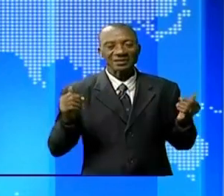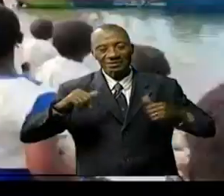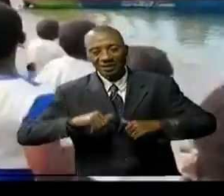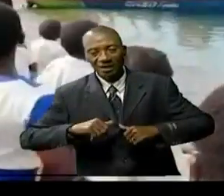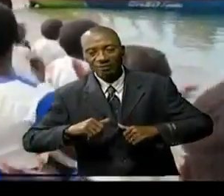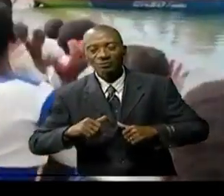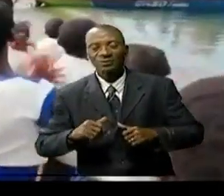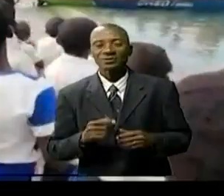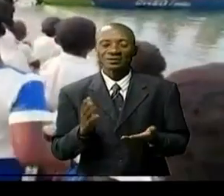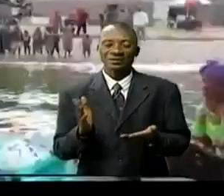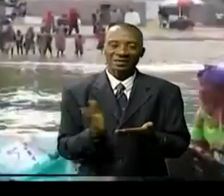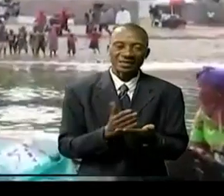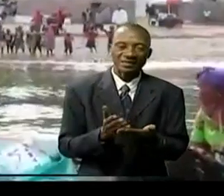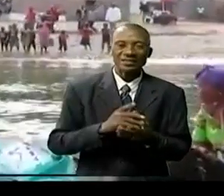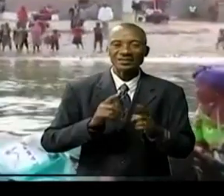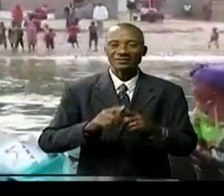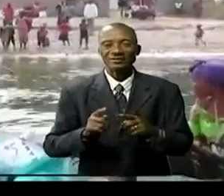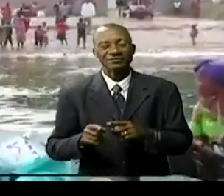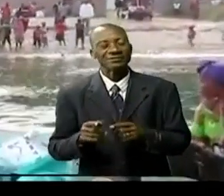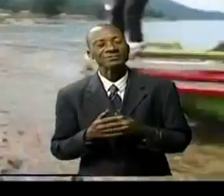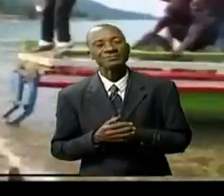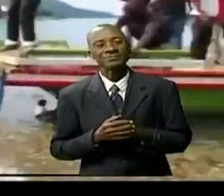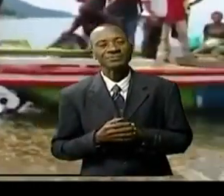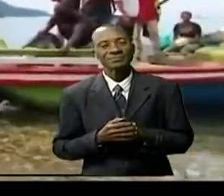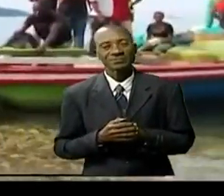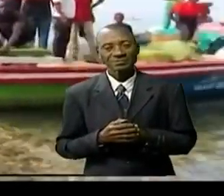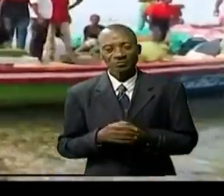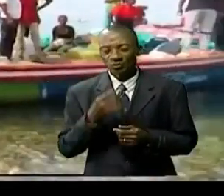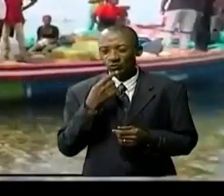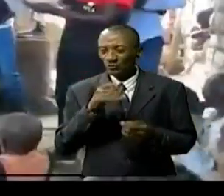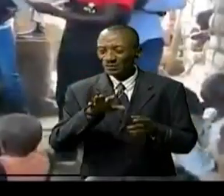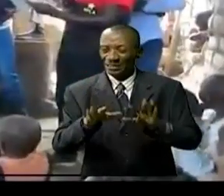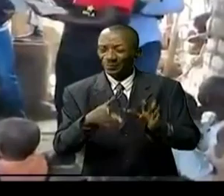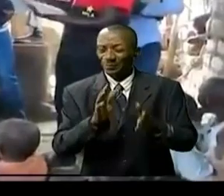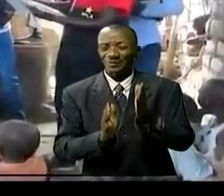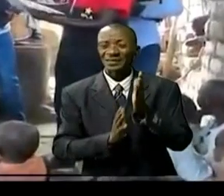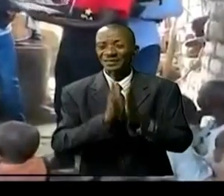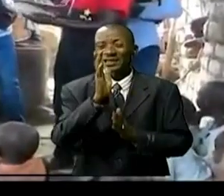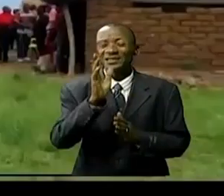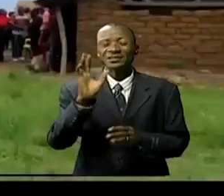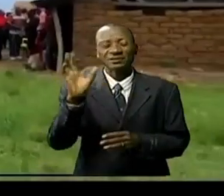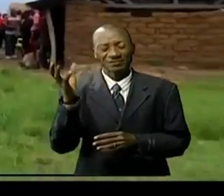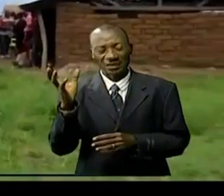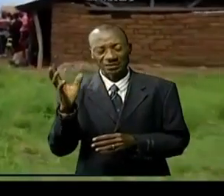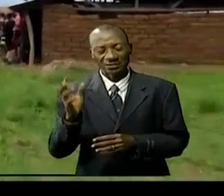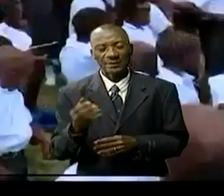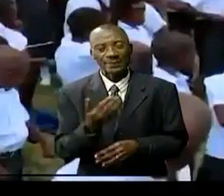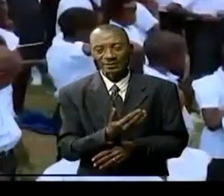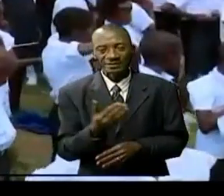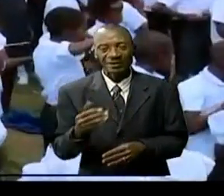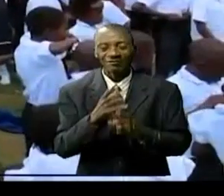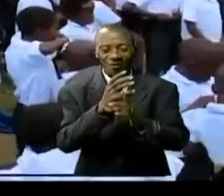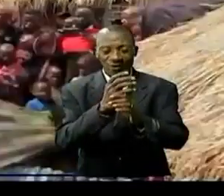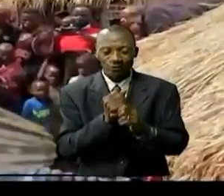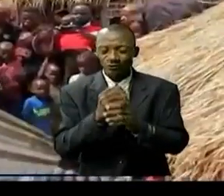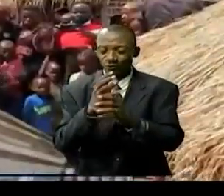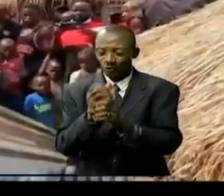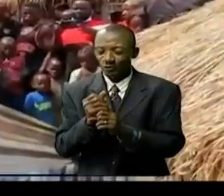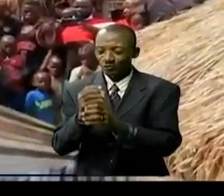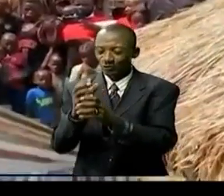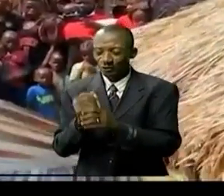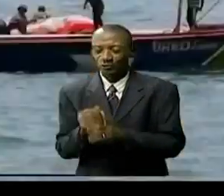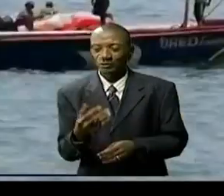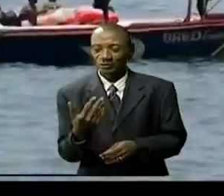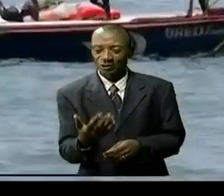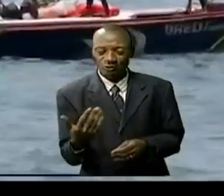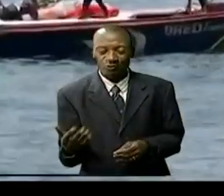plus de 15 villages et trente six écoles ont bénéficié des fournitures scolaires en faveur des élèves et des tôles